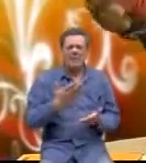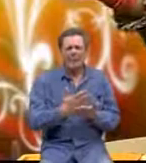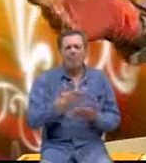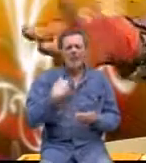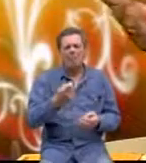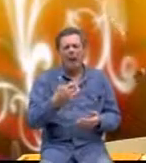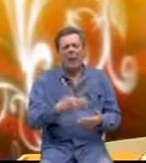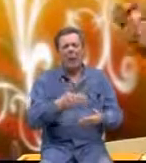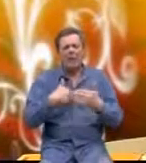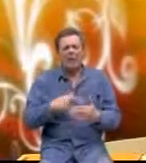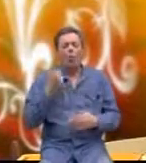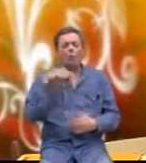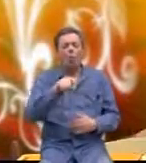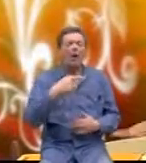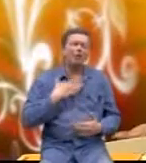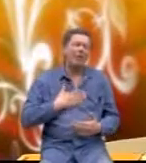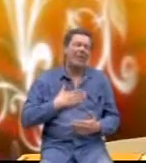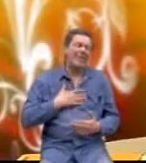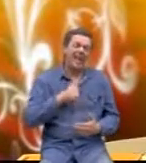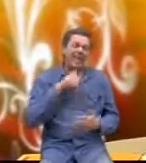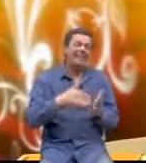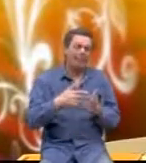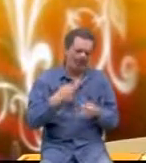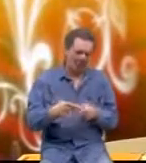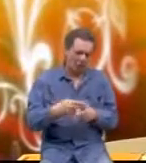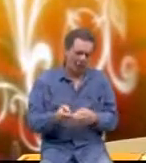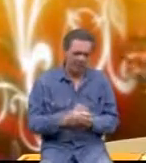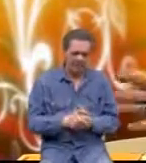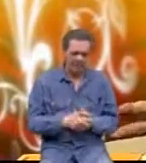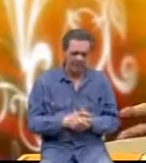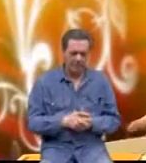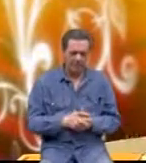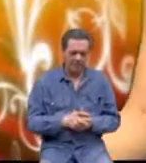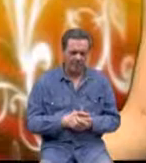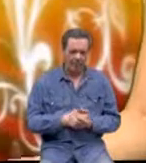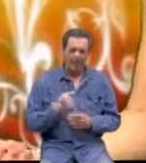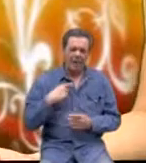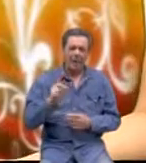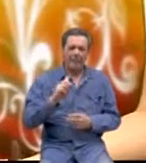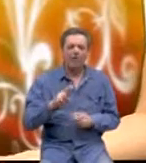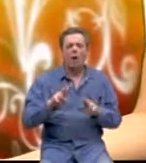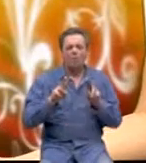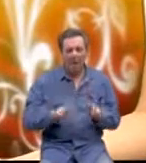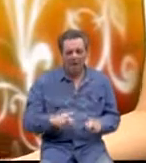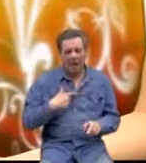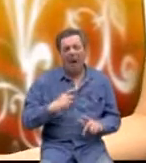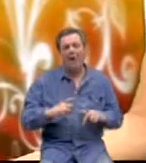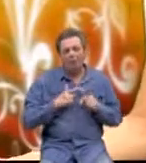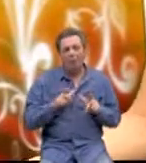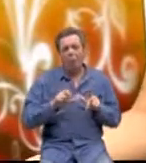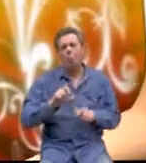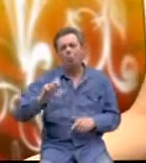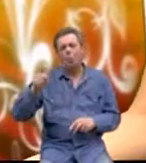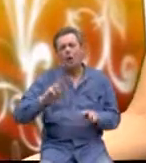udaljim opet od onog što bi trebala riješiti. Jel' tako? Opravdanja. Nisam za opravdanja, ali da živimo u drugačijem svijetu,